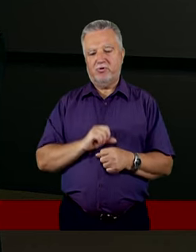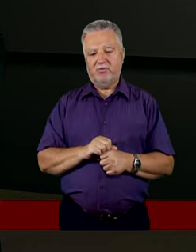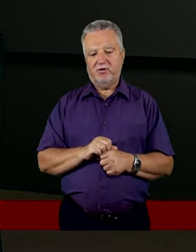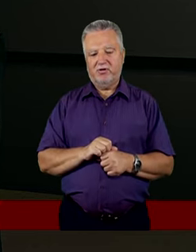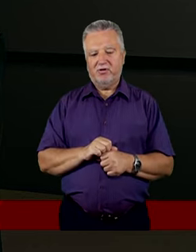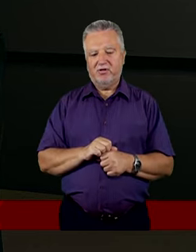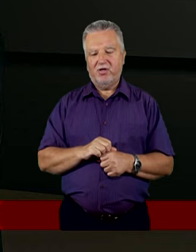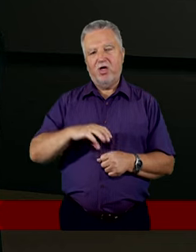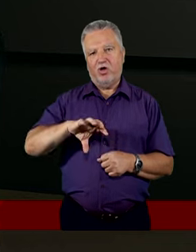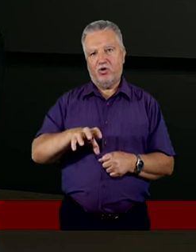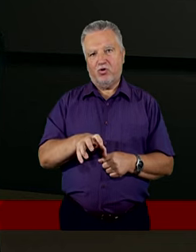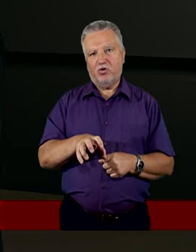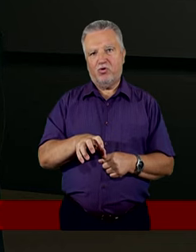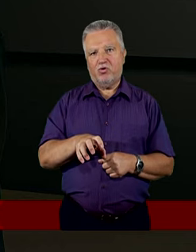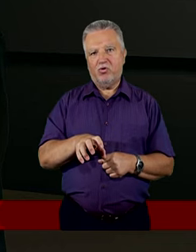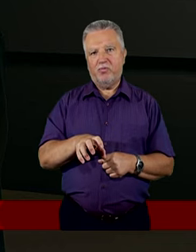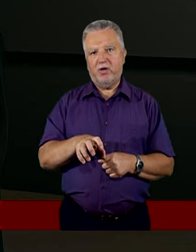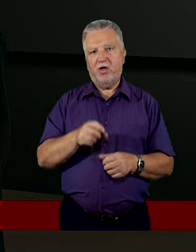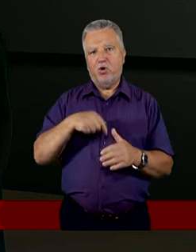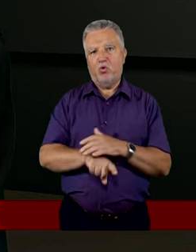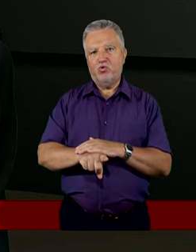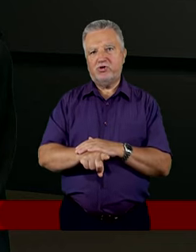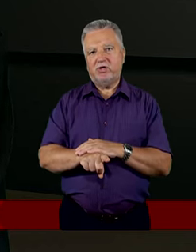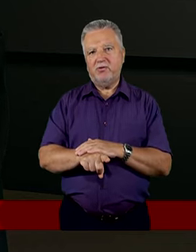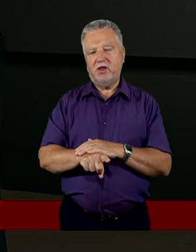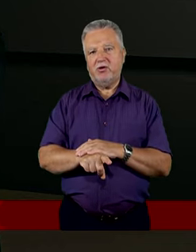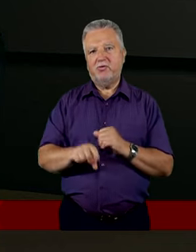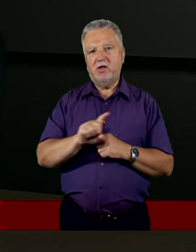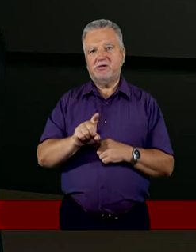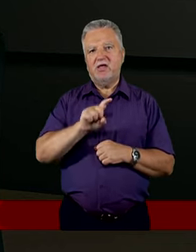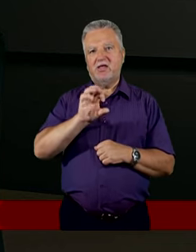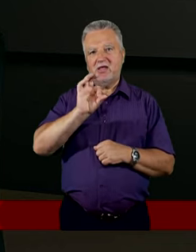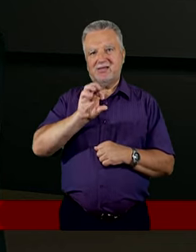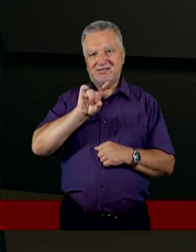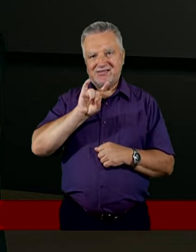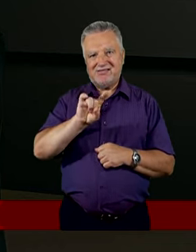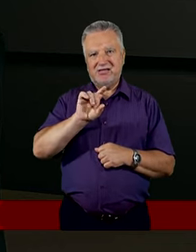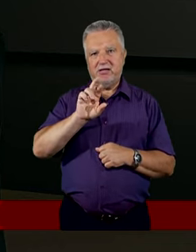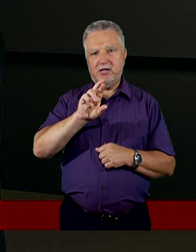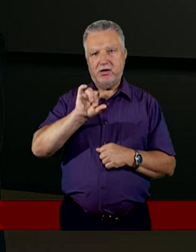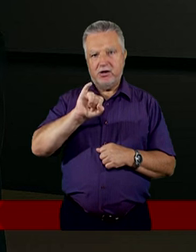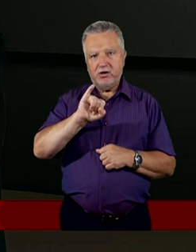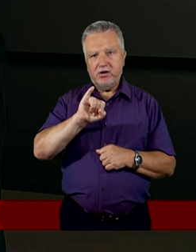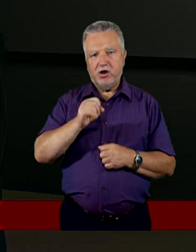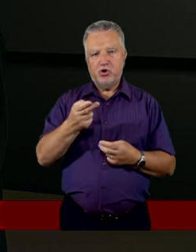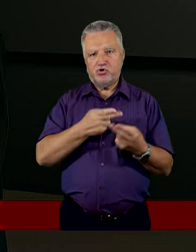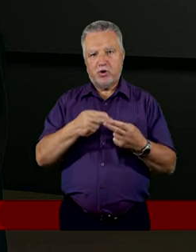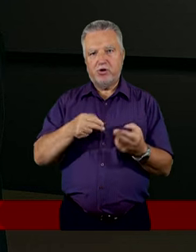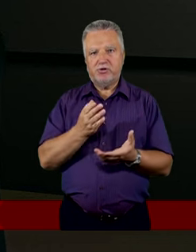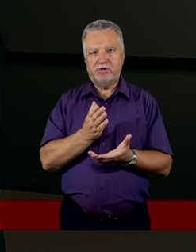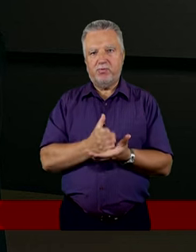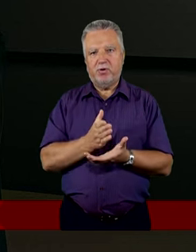wiem, grupę uciekinierów gdzieś tam z Syrii, no,